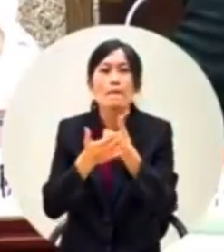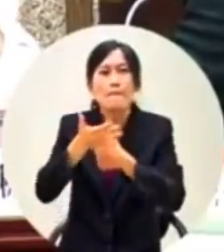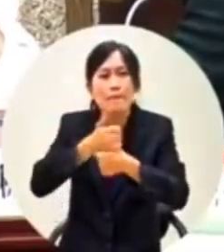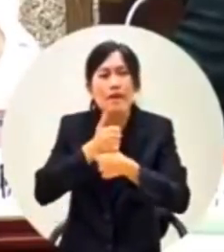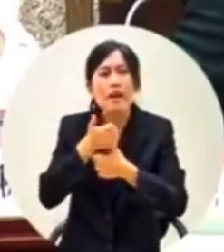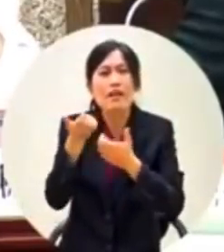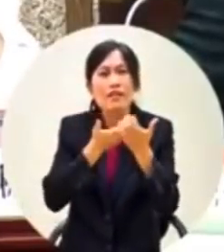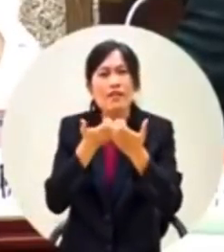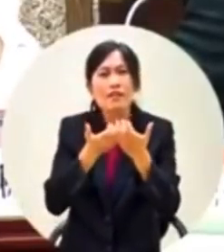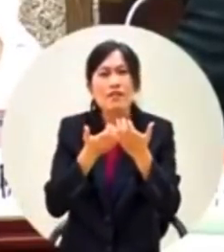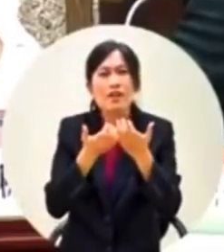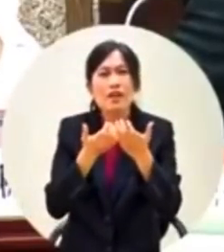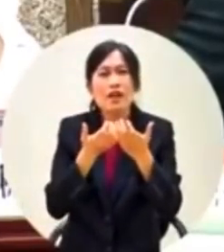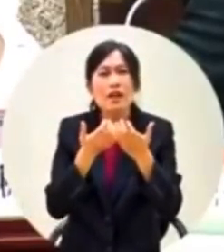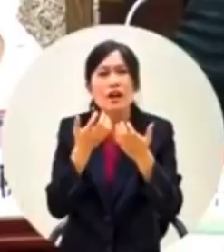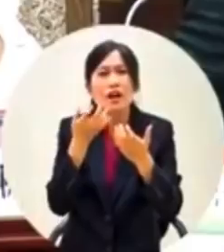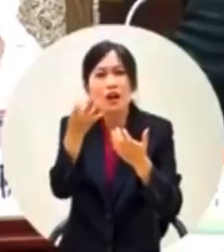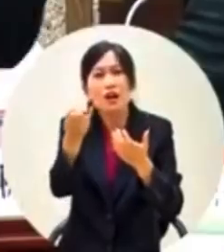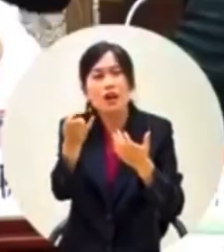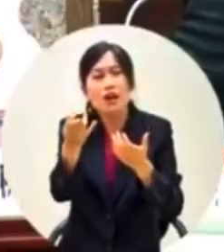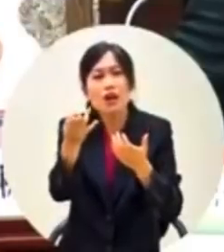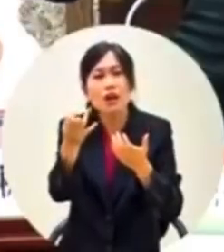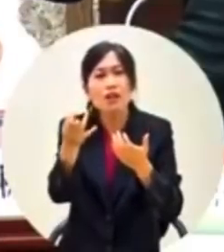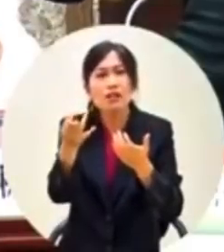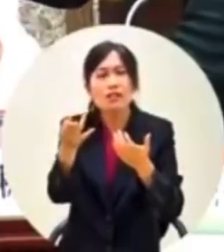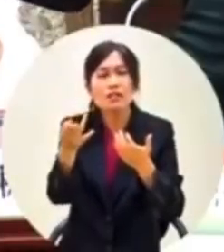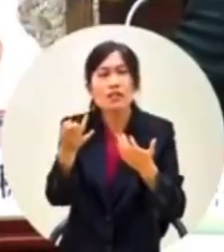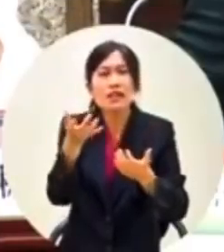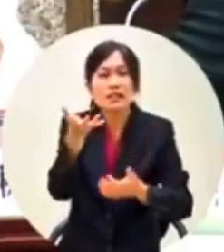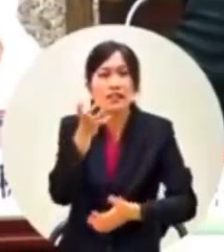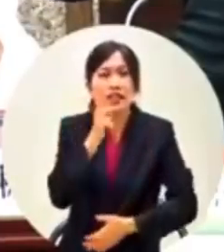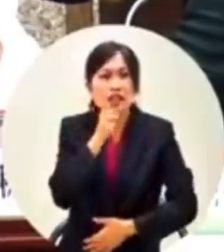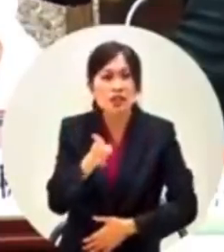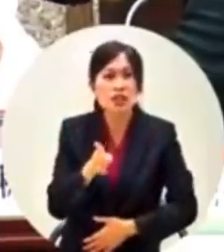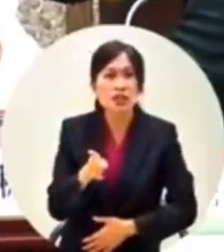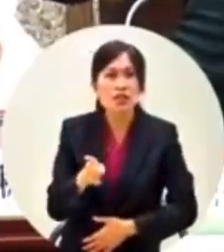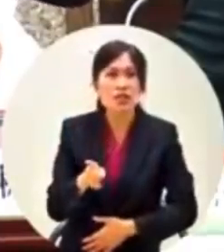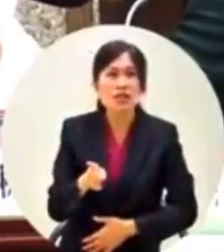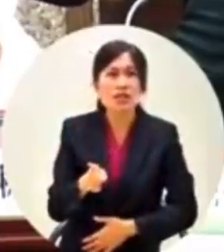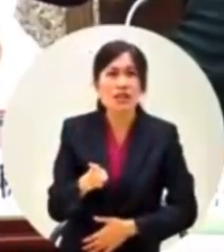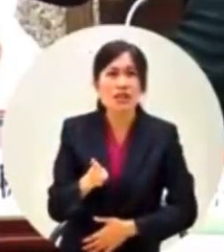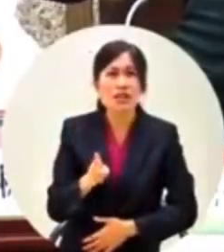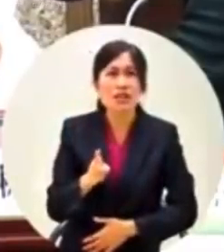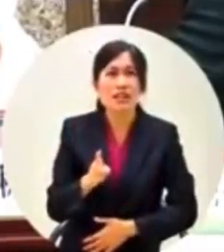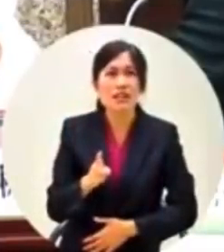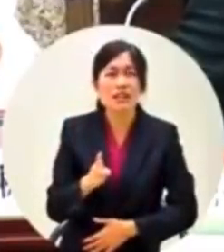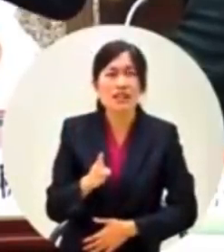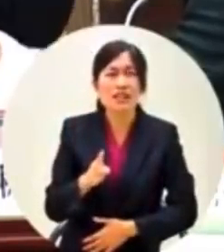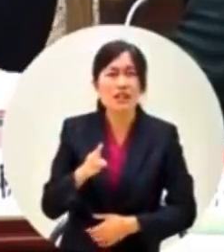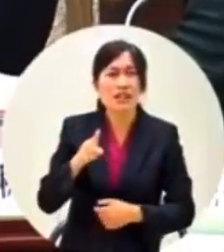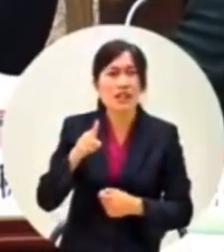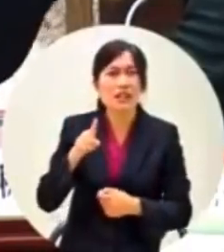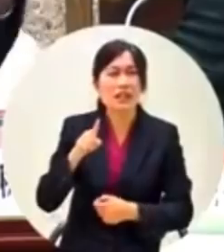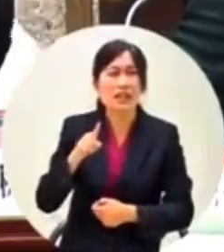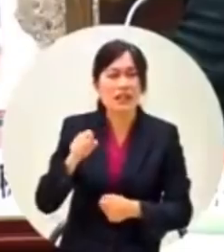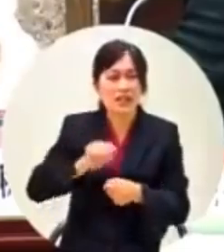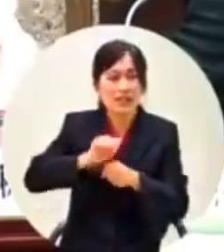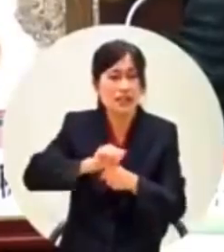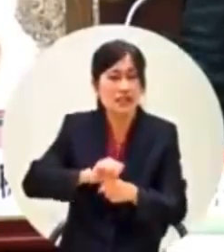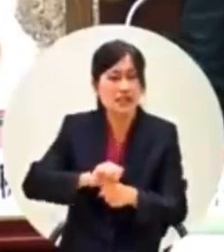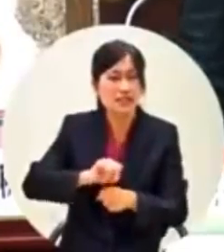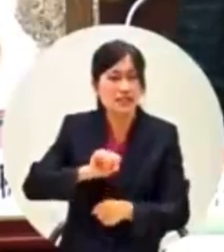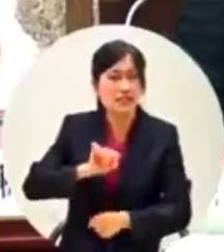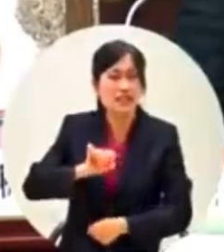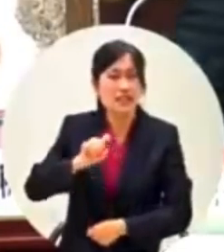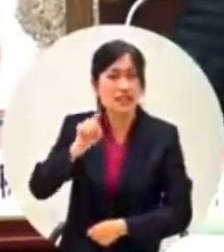说 是，一定帮助。一般处理对我讲诶，如果我那前三年的增加100亿来讲，我的税